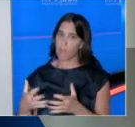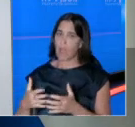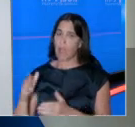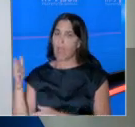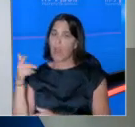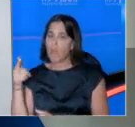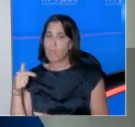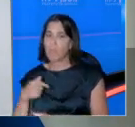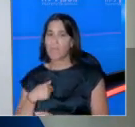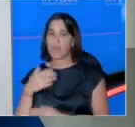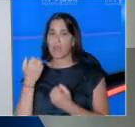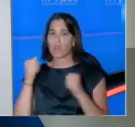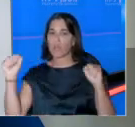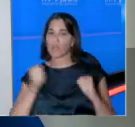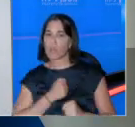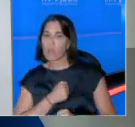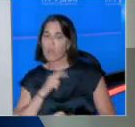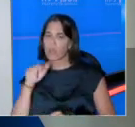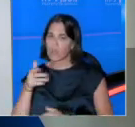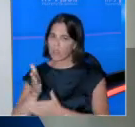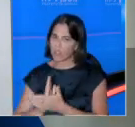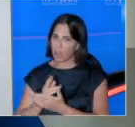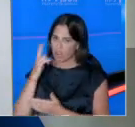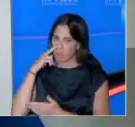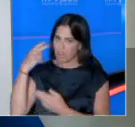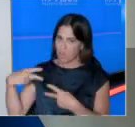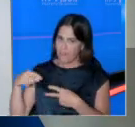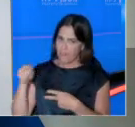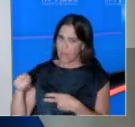ובציונות הדתית. יש מי שמנסים להפחיד אתכם